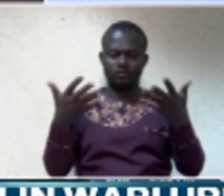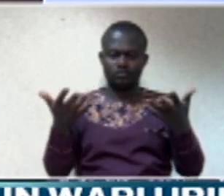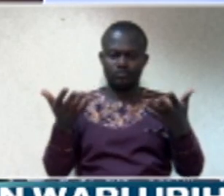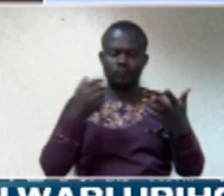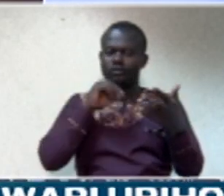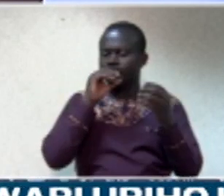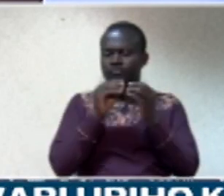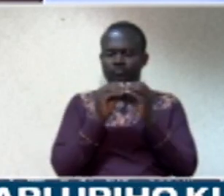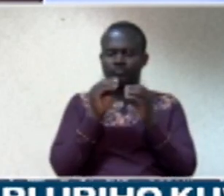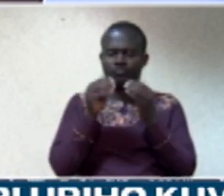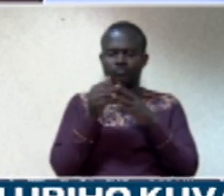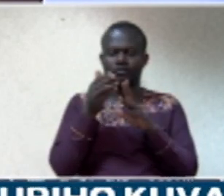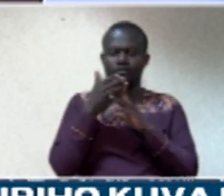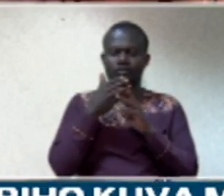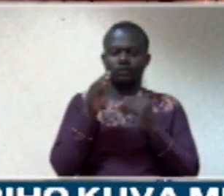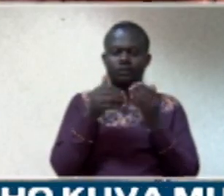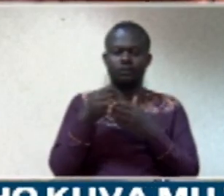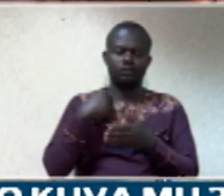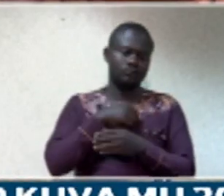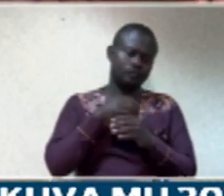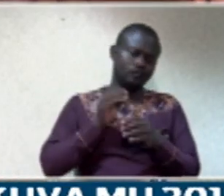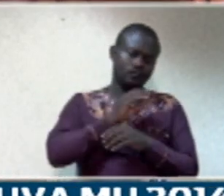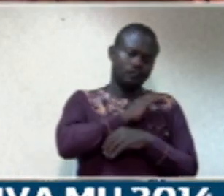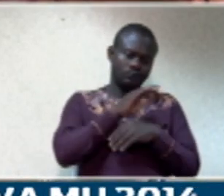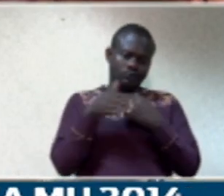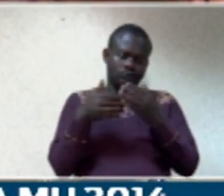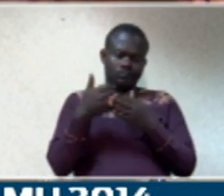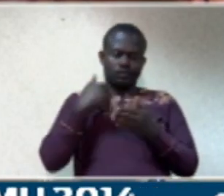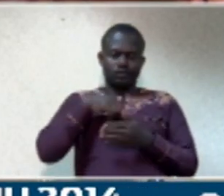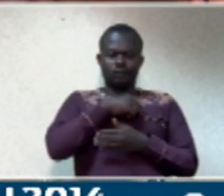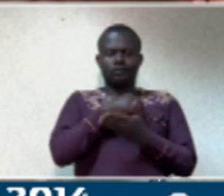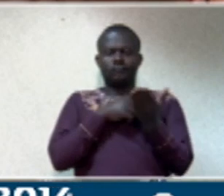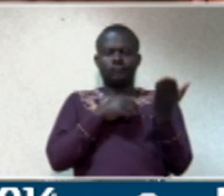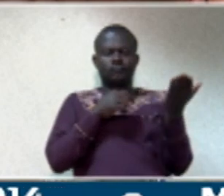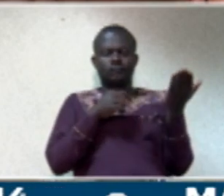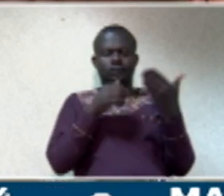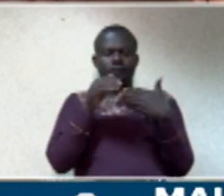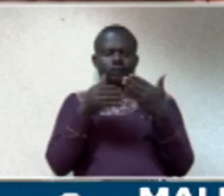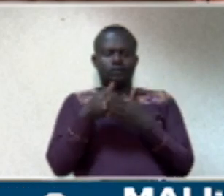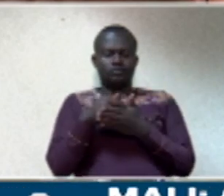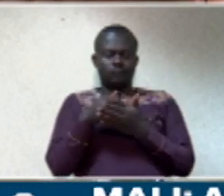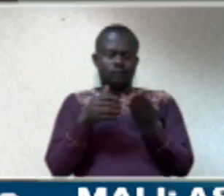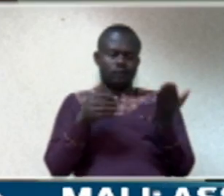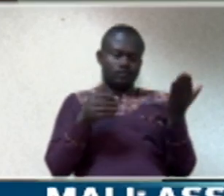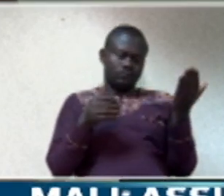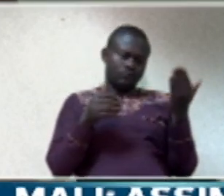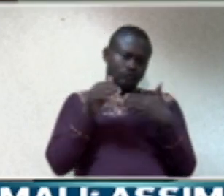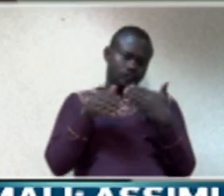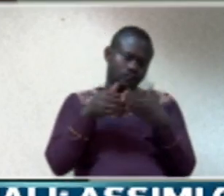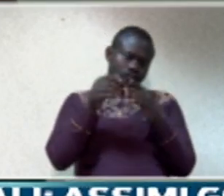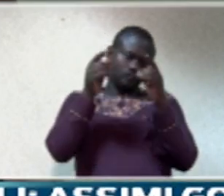basho kutumvikana hagati ya komisiyo abadepite n'abasenateri bayigize hagati yabo cyangwa se no mu nteko rusange